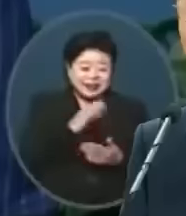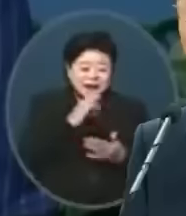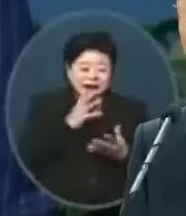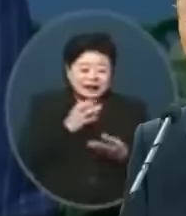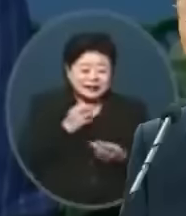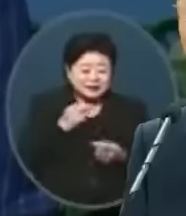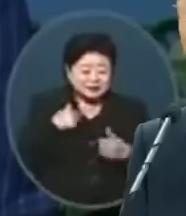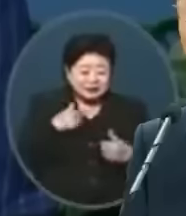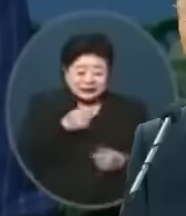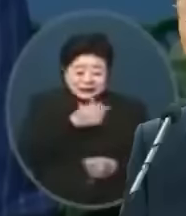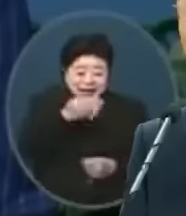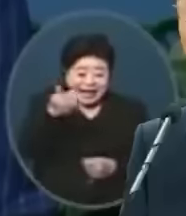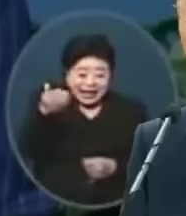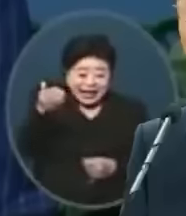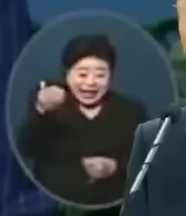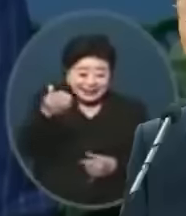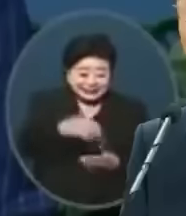기쁘겠어요.